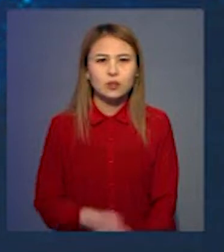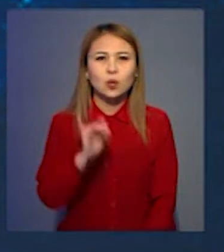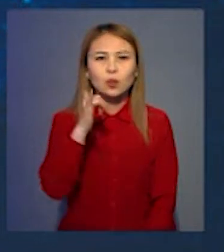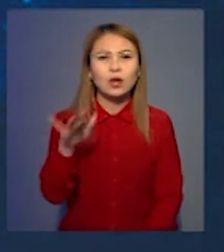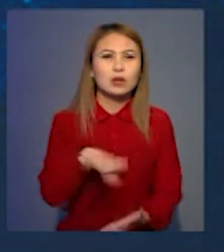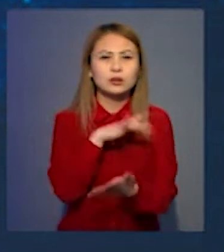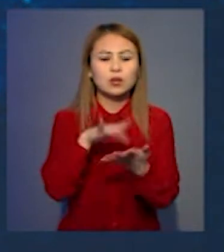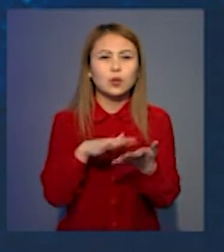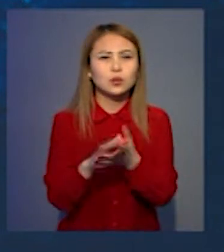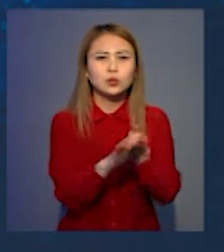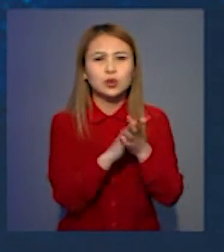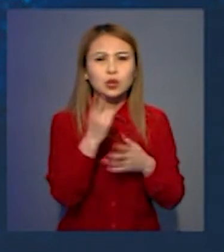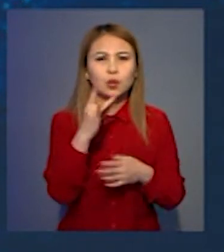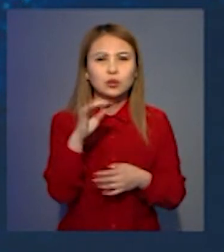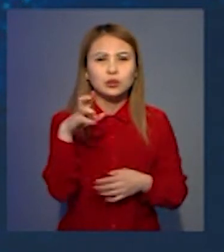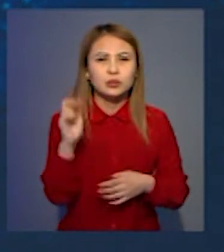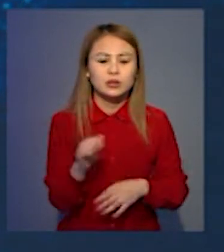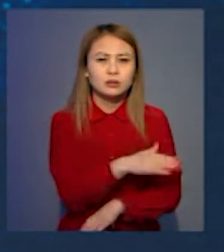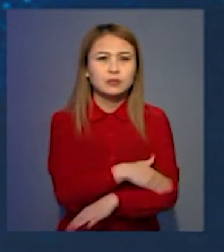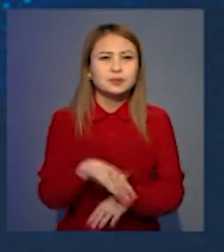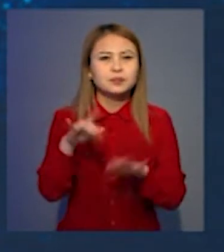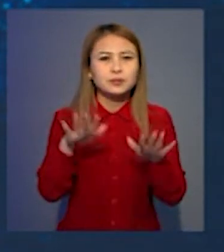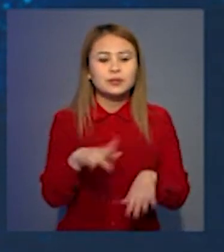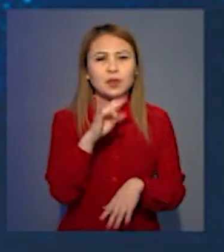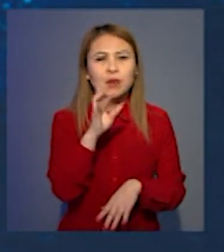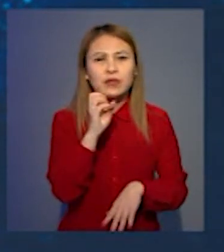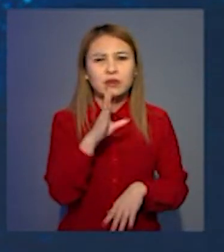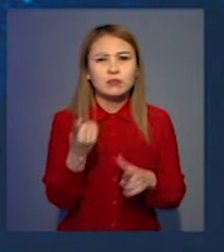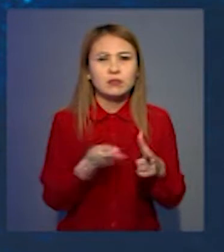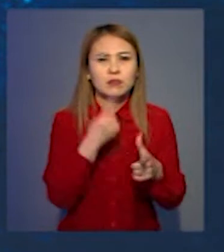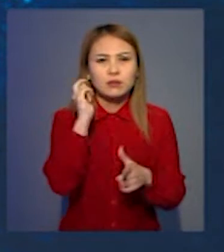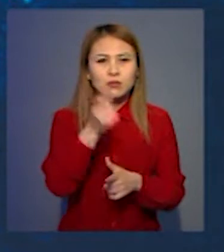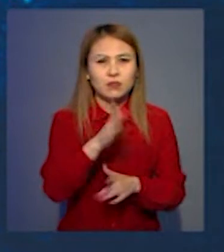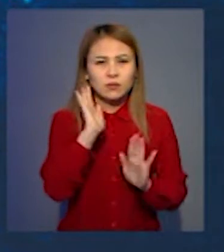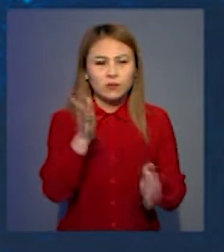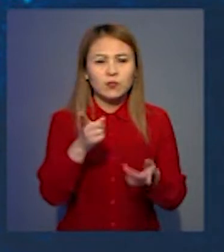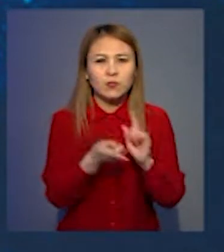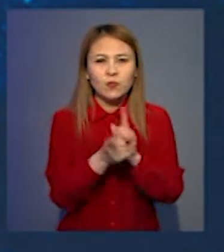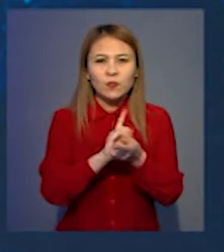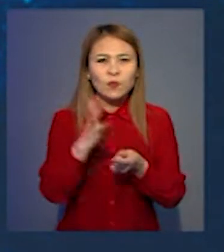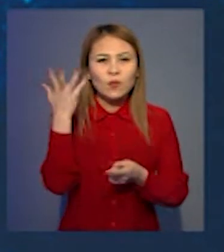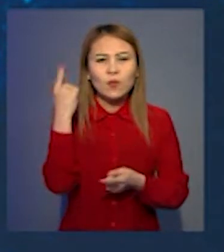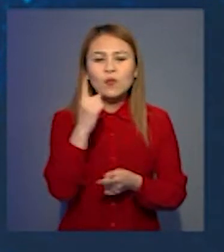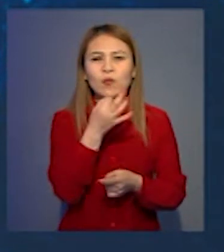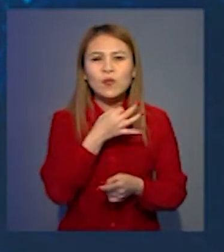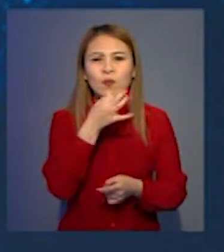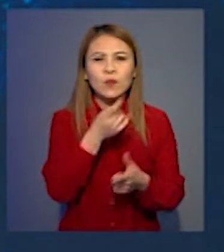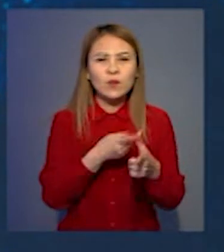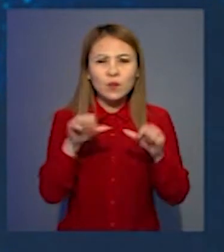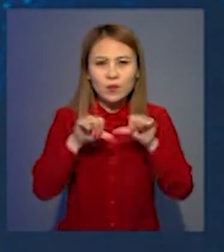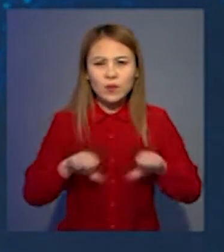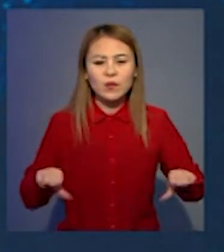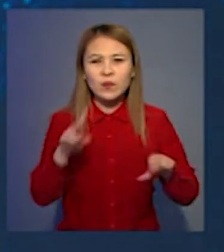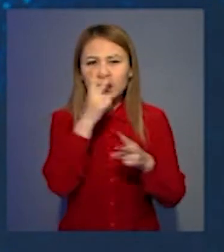Урал қаласындағы достық, дружба, даңғылына бүгіннен бастап Нұрсұлтан Назарбаев есімі берілмек. Өзгеріс енгізілмес бұрын аномастикалық